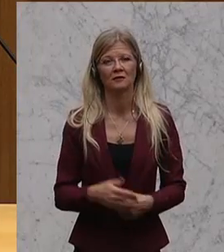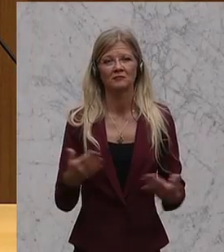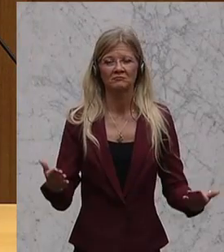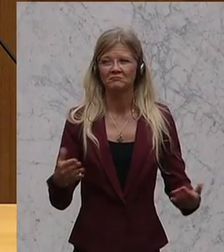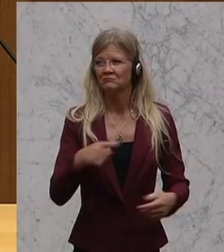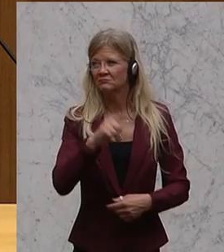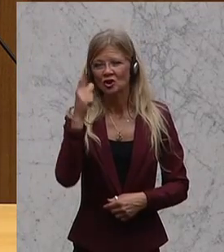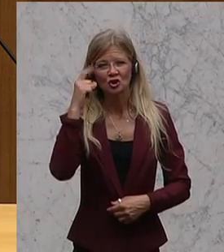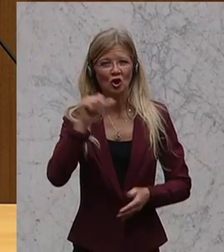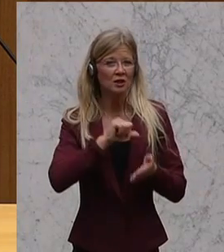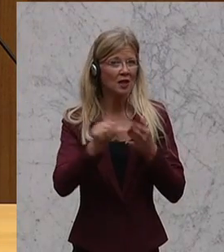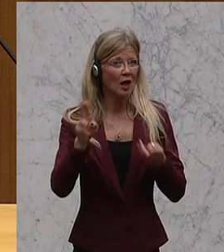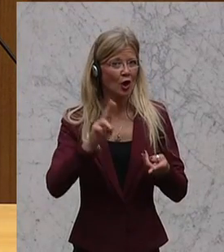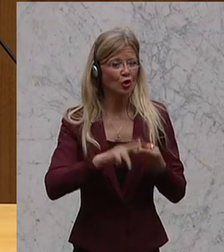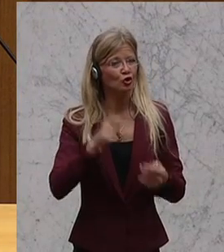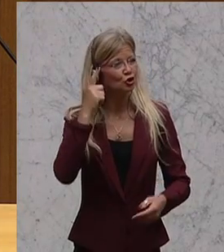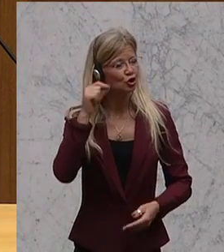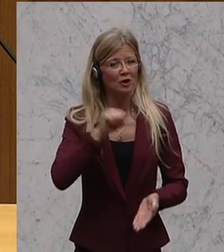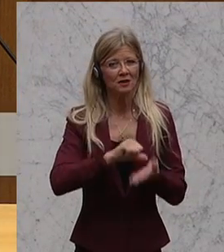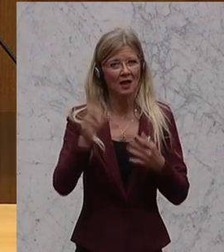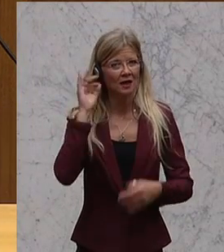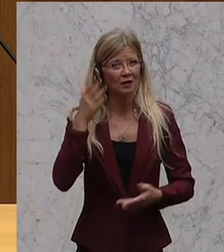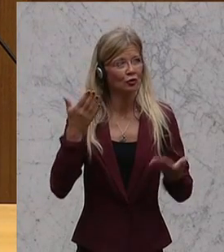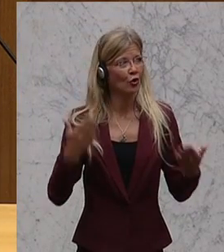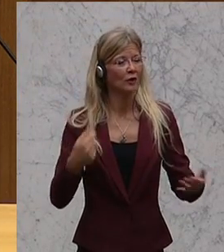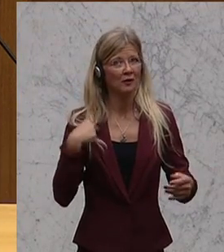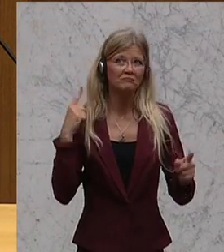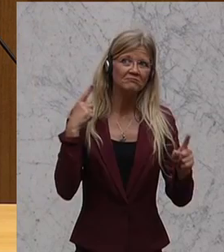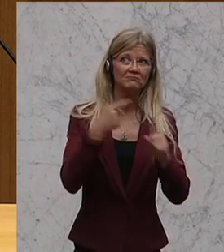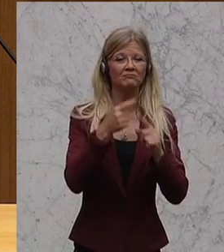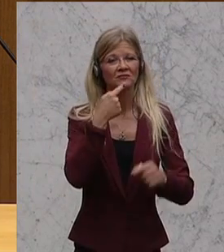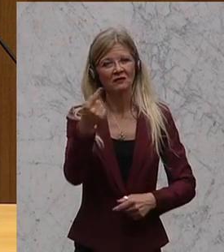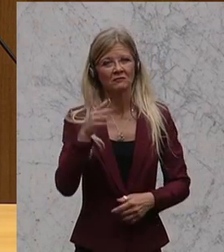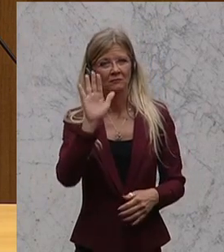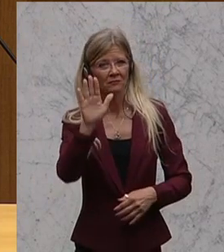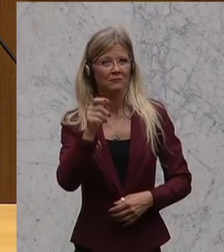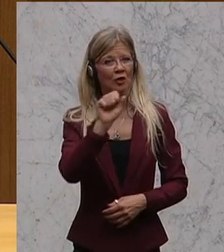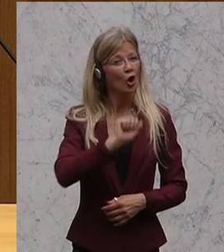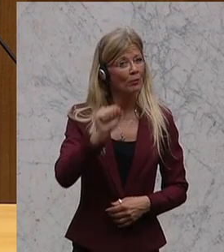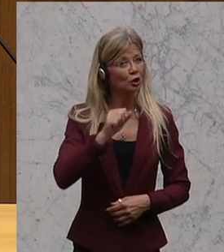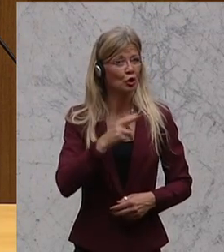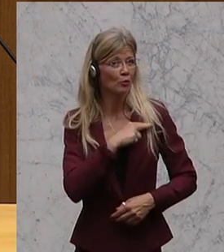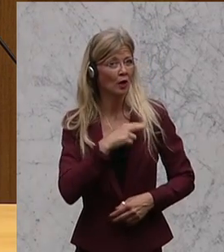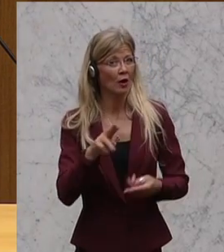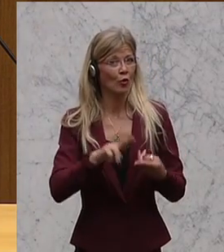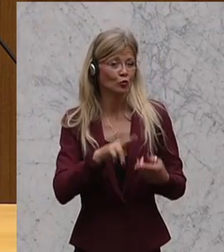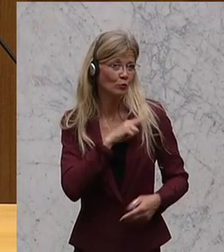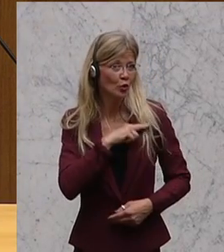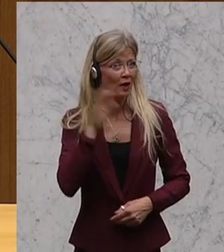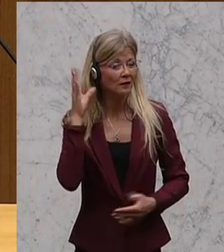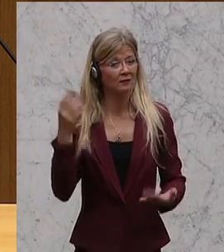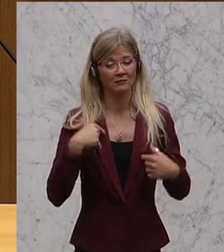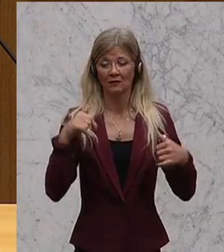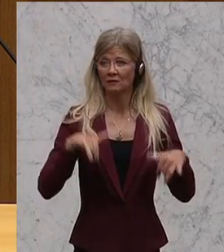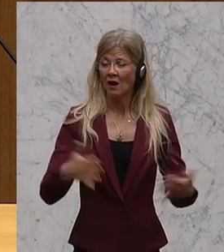Steuerzahlerinnen und Steuerzahler heute angesprochen, als europäische Bürger und Bürgerinnen. Wir verhandeln hier die Perspektiven der Budgetpolitik der Europäischen Union.